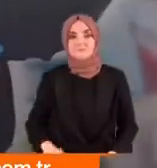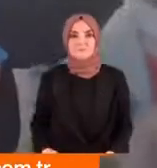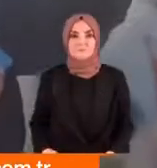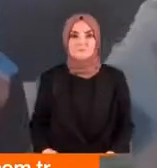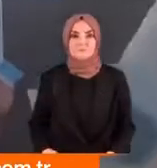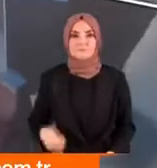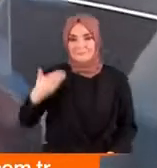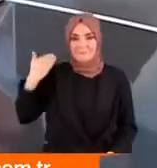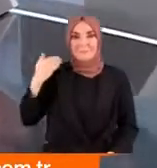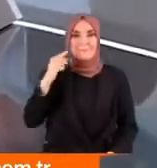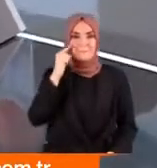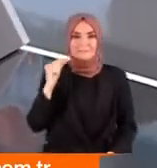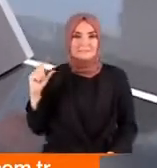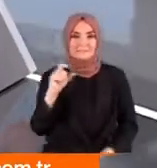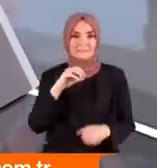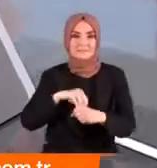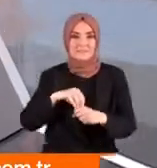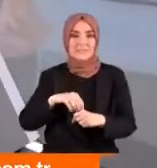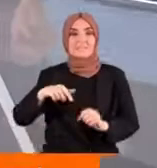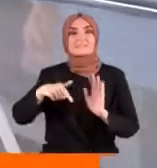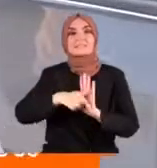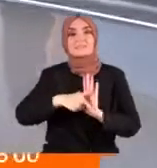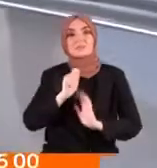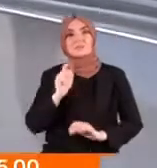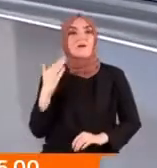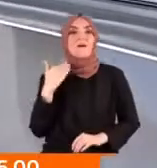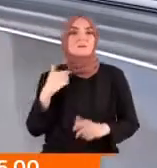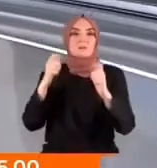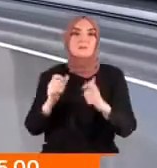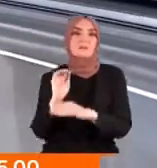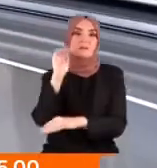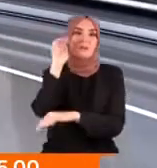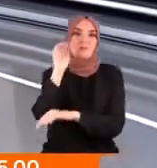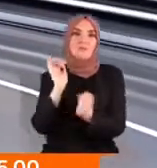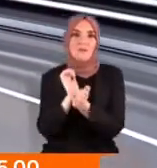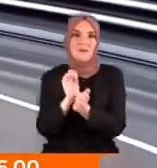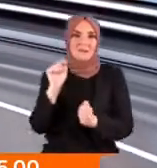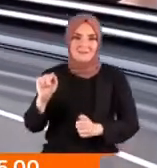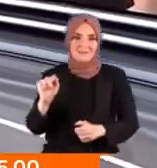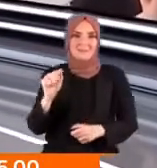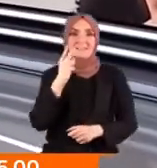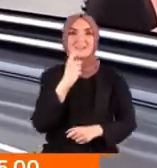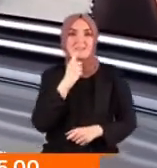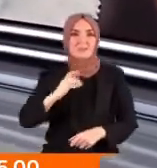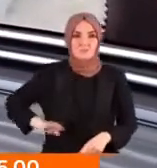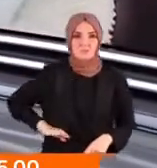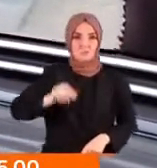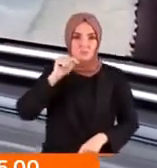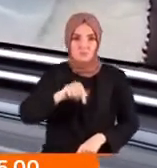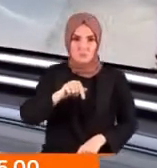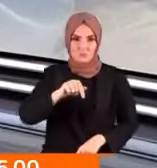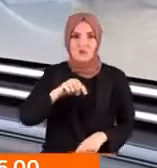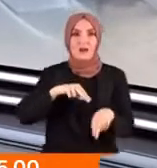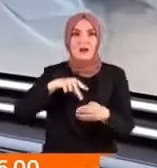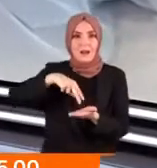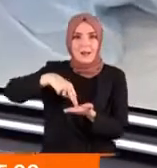Geçtiğimiz Mayıs ayıydı. İzmir Karşıyaka'da yaşayan Çoğalan ailesinin 2 yaşındaki oğlu Emirhan'a kaldırımda oynadığı sırada otomobil çarpmış